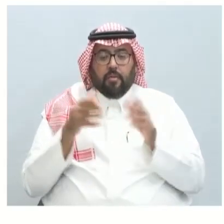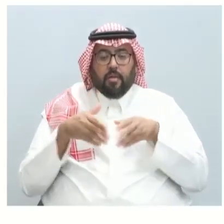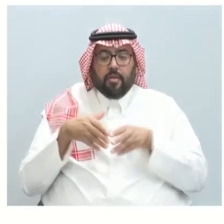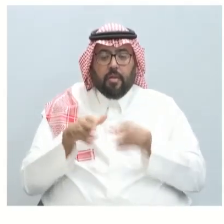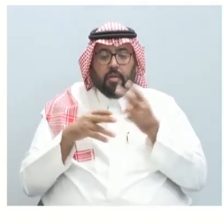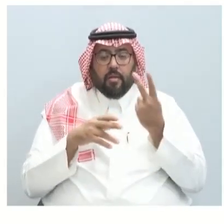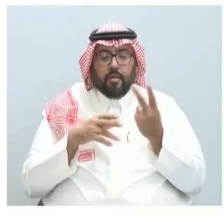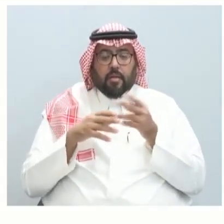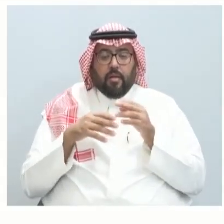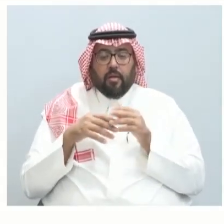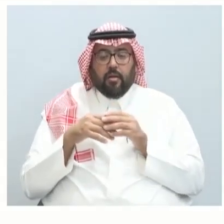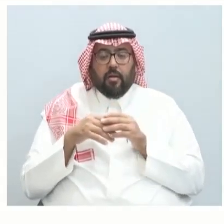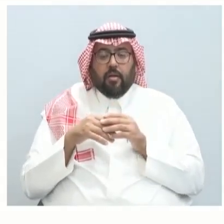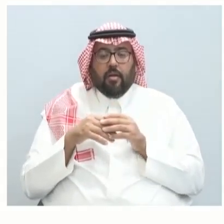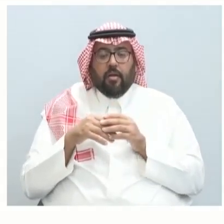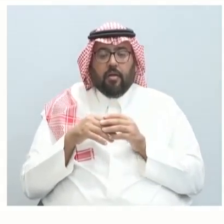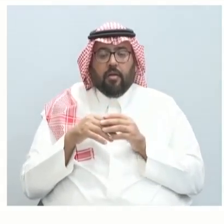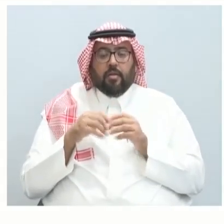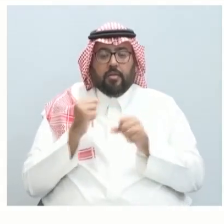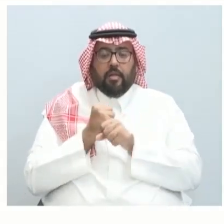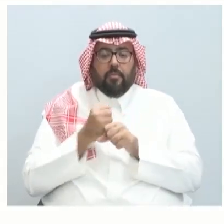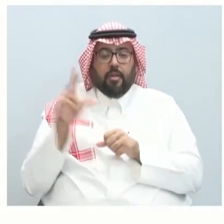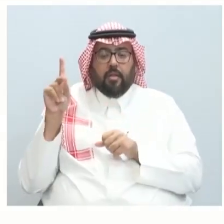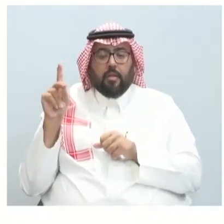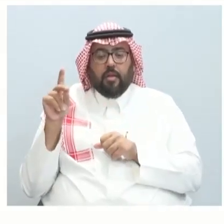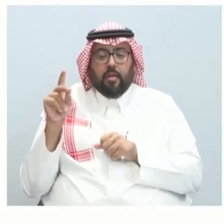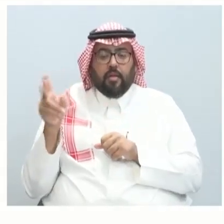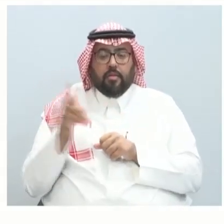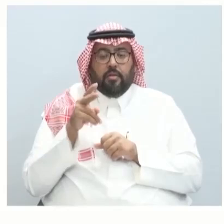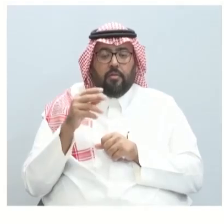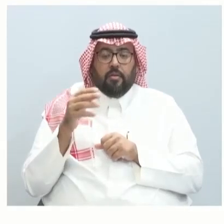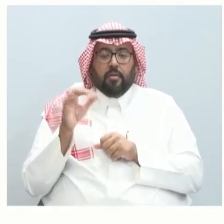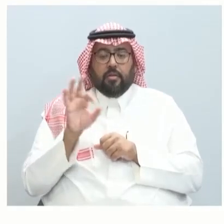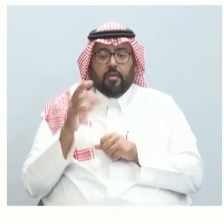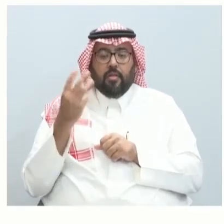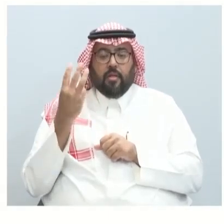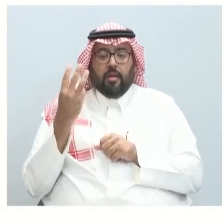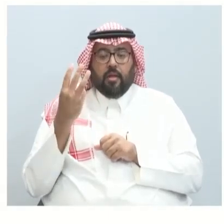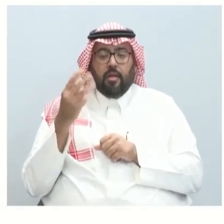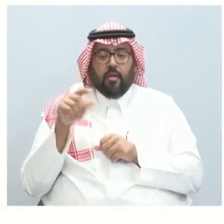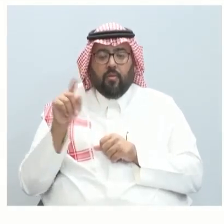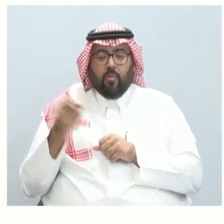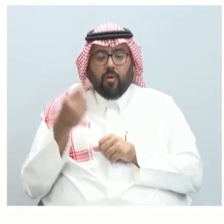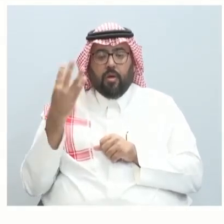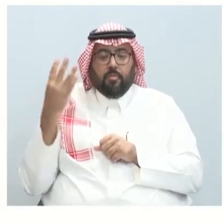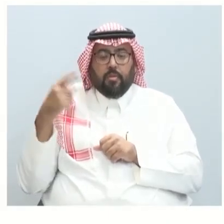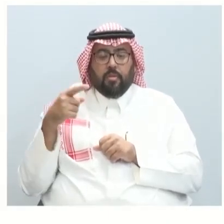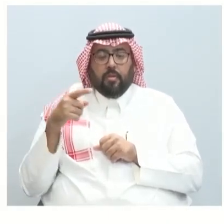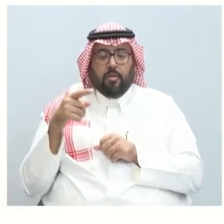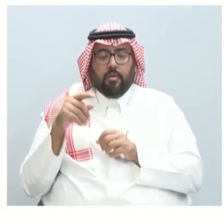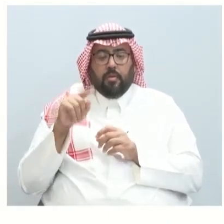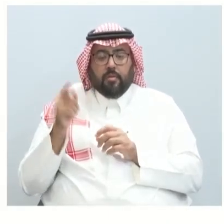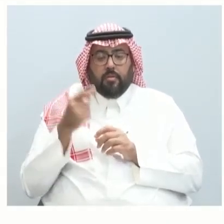طريقتين الطريقه الاولى ان استعمل طاء والتي تساوي تقريبا ثلاثه واربعه عشر من